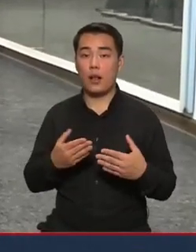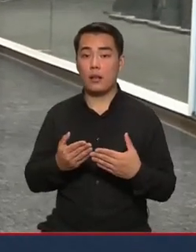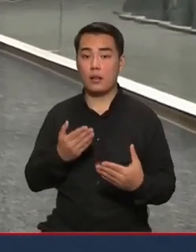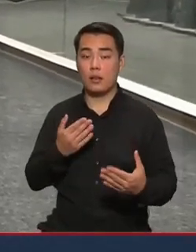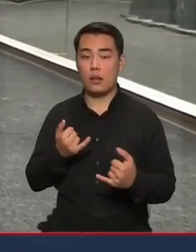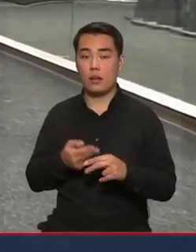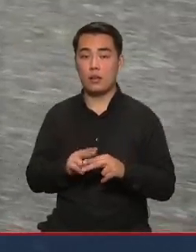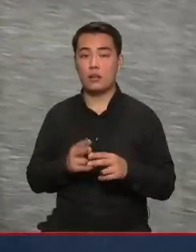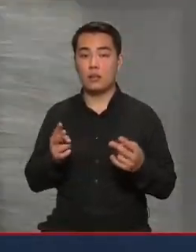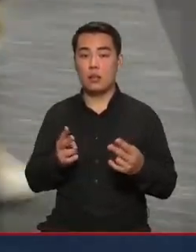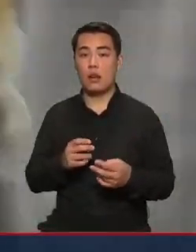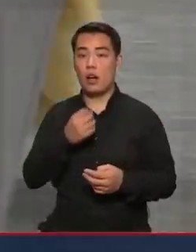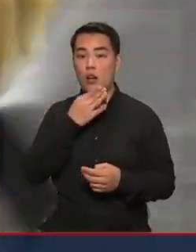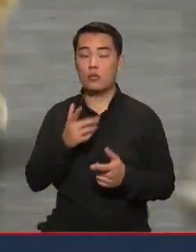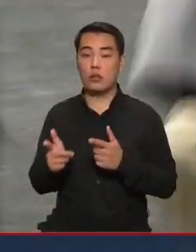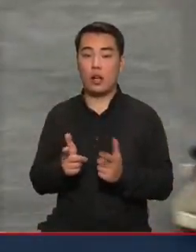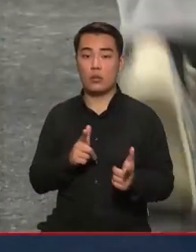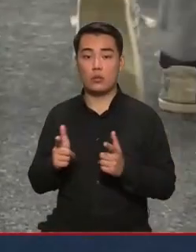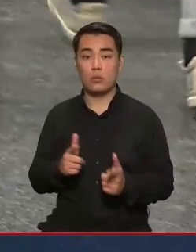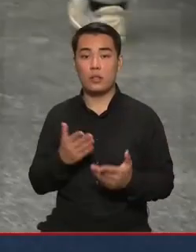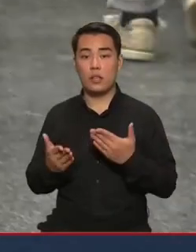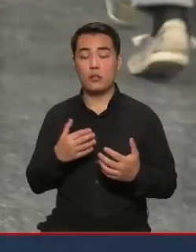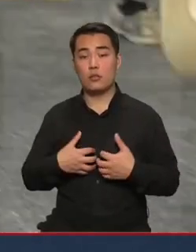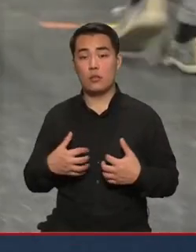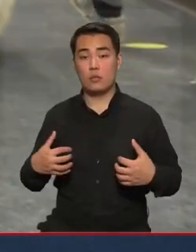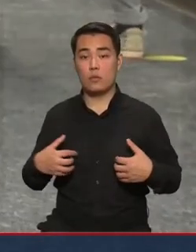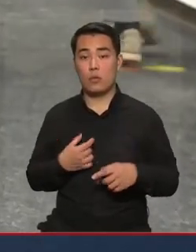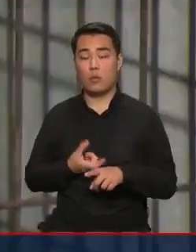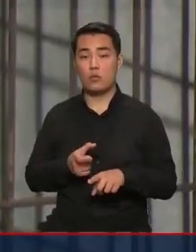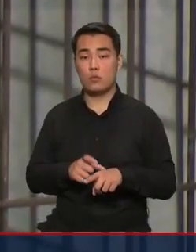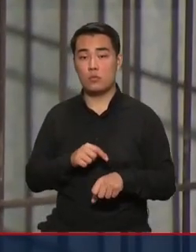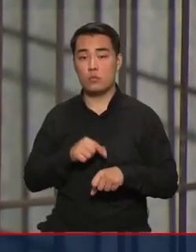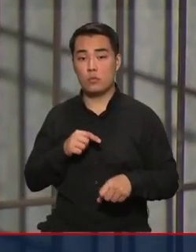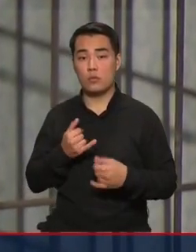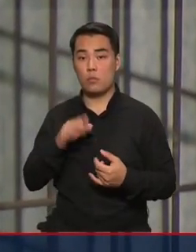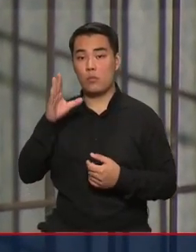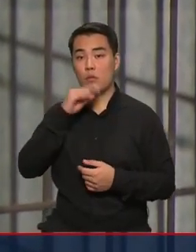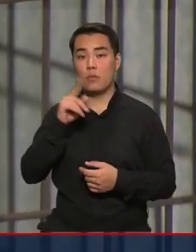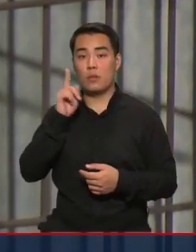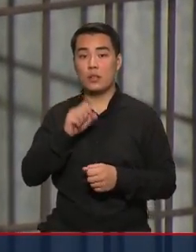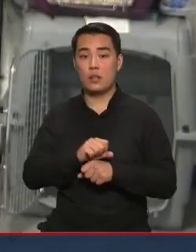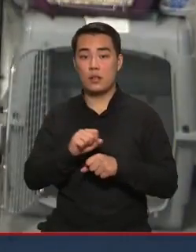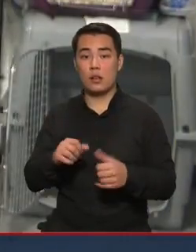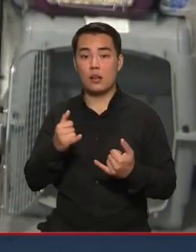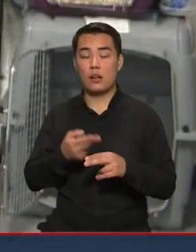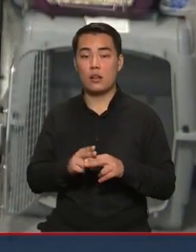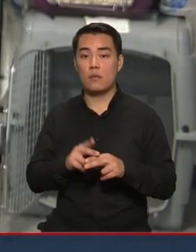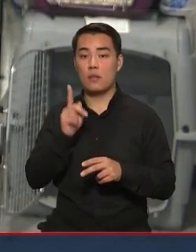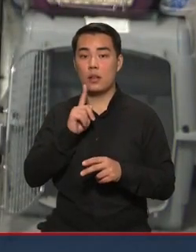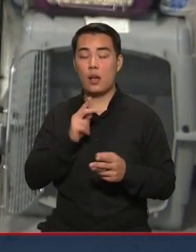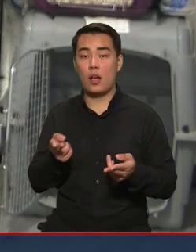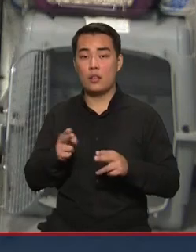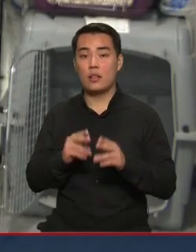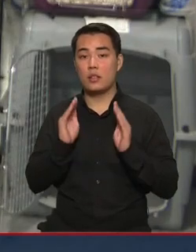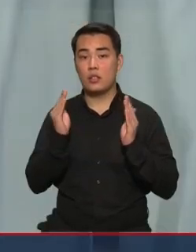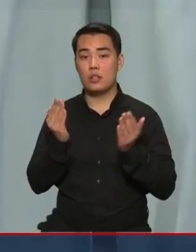Нового года следует хорошо подготовиться. Если животное очень чувствительное, можно его на время взрыва салютов оставить в